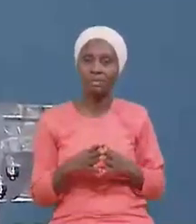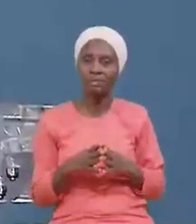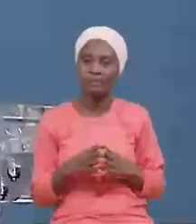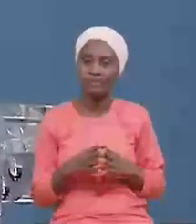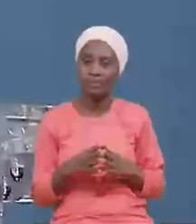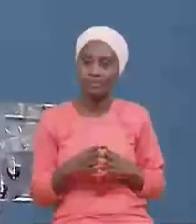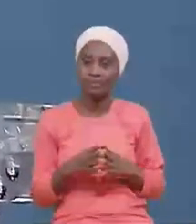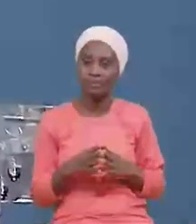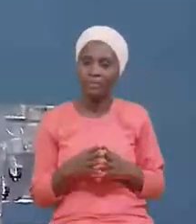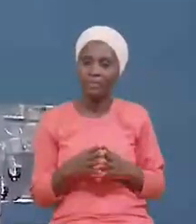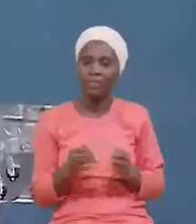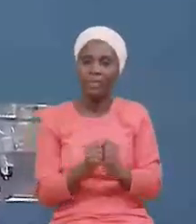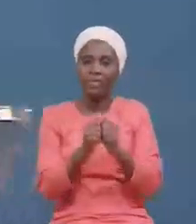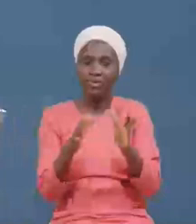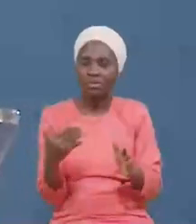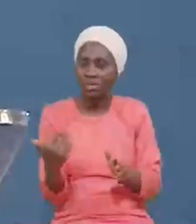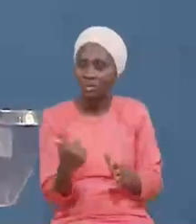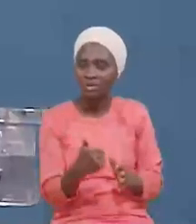sans réserve,